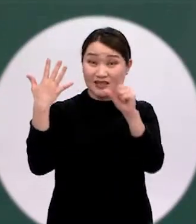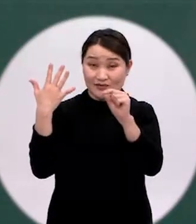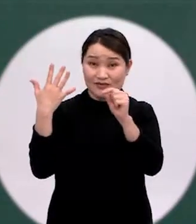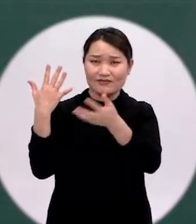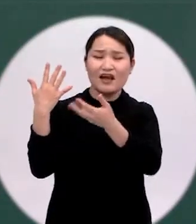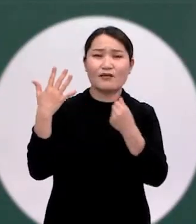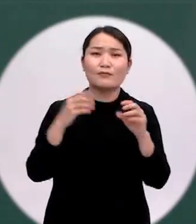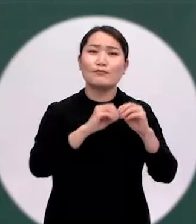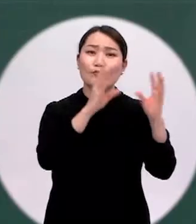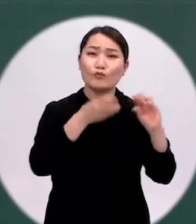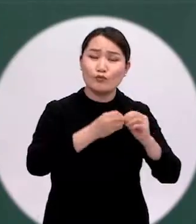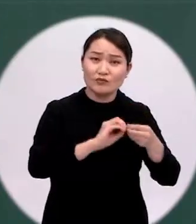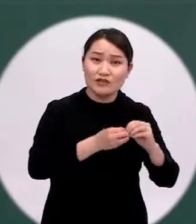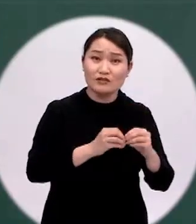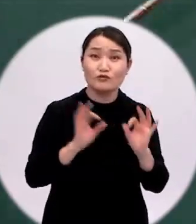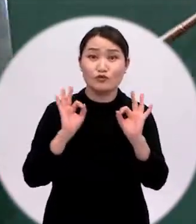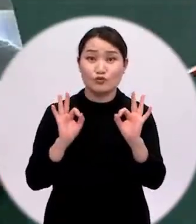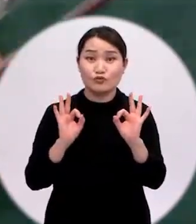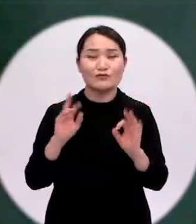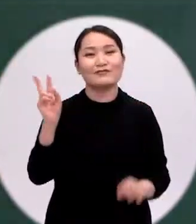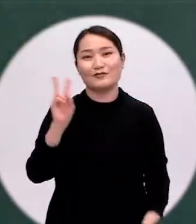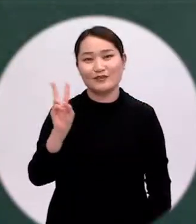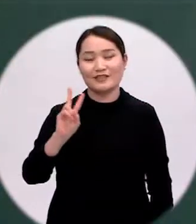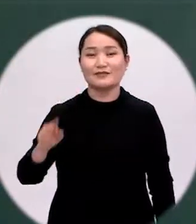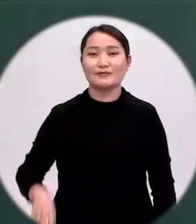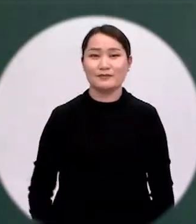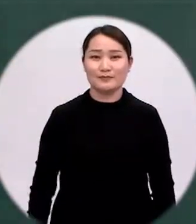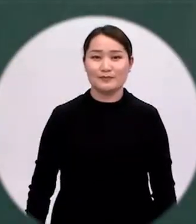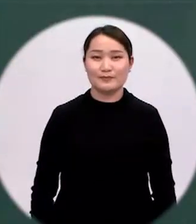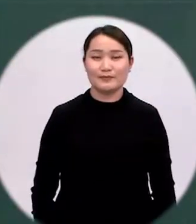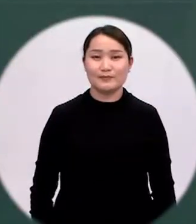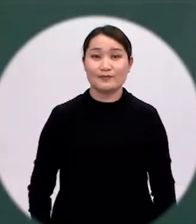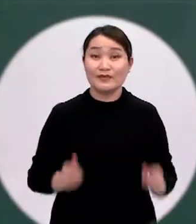Тэм хөвгтүүдээ үгүй байна. За тэгвэл ингээд харъя.